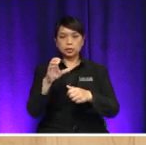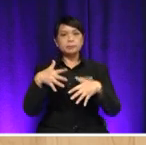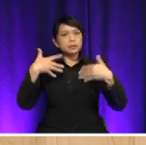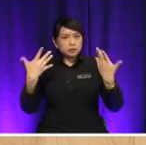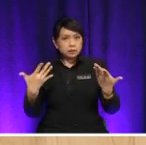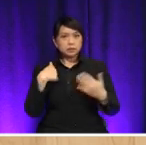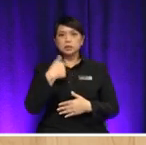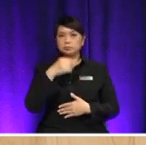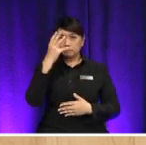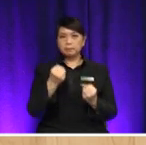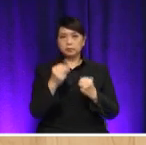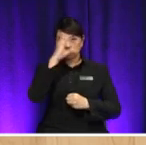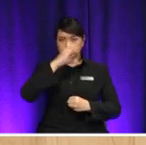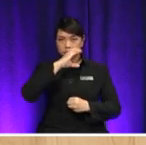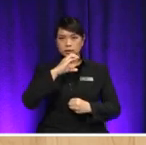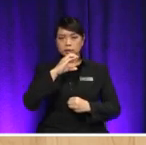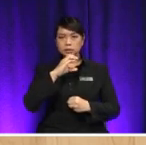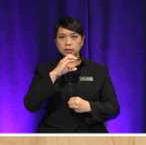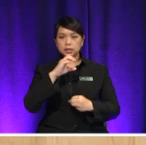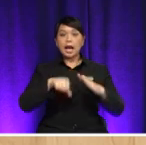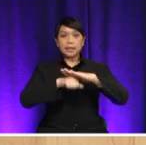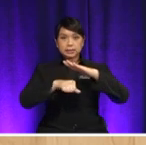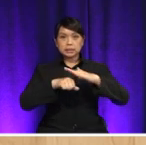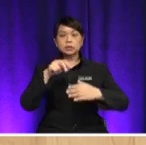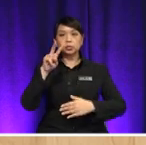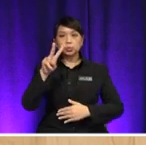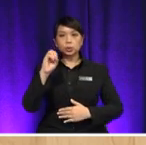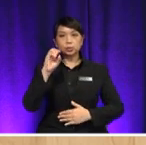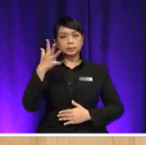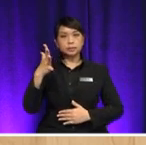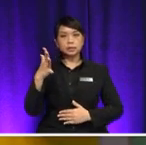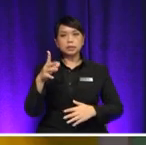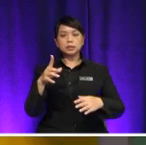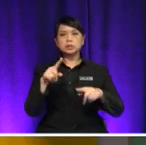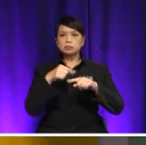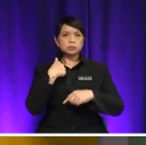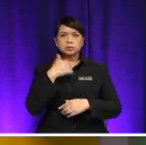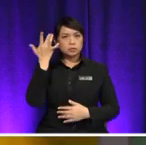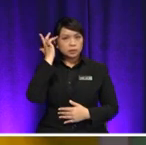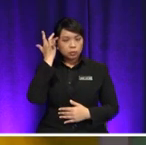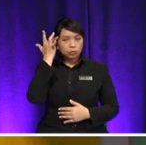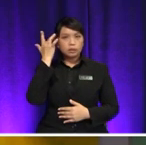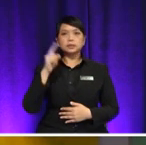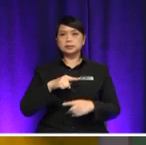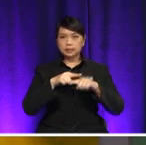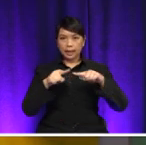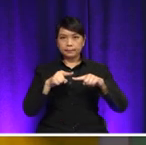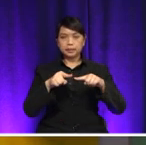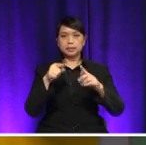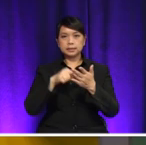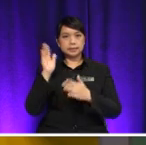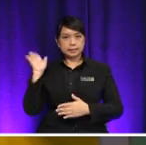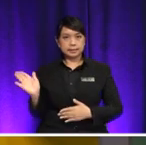tahun 2017 sedangkan benda itu kita tak tahu nilainya berapa jadi daripada sinilah kita akan coba pecahkan